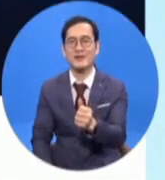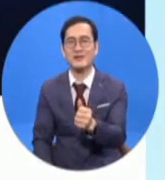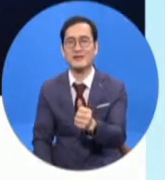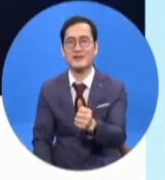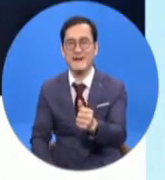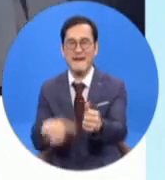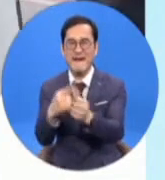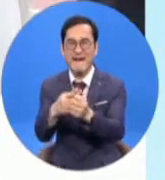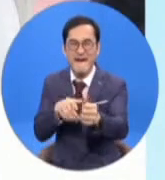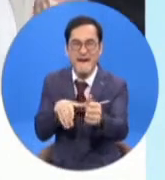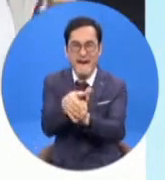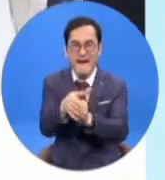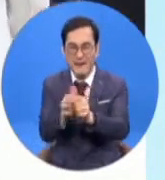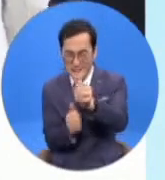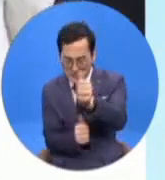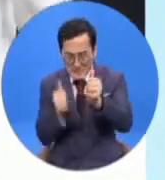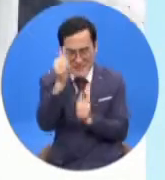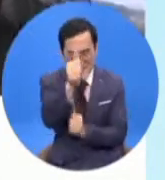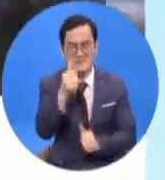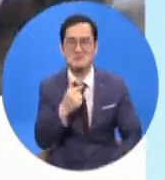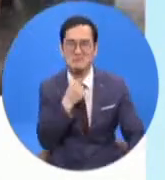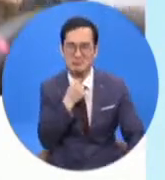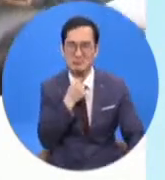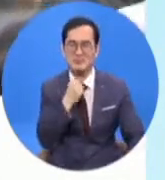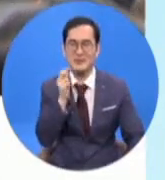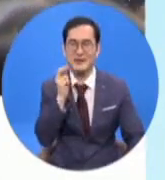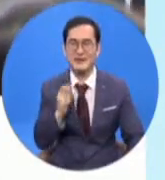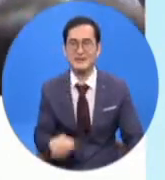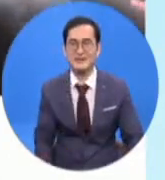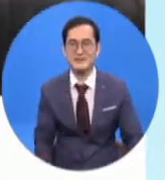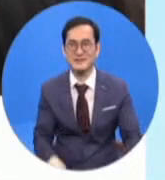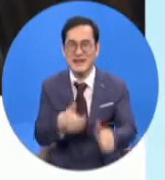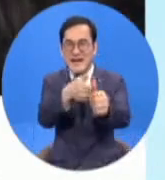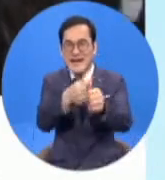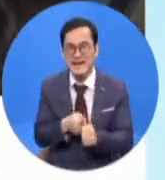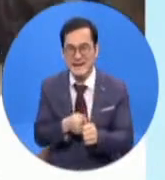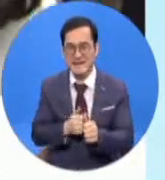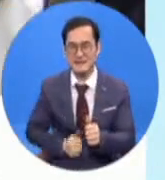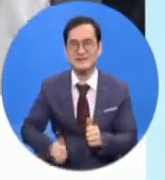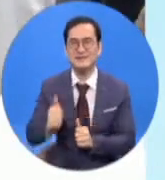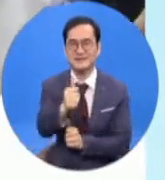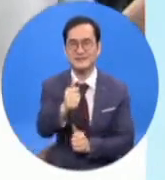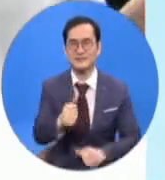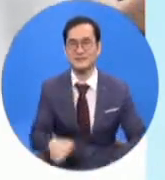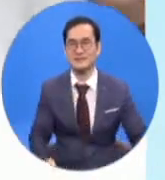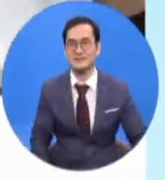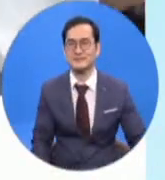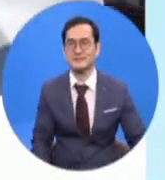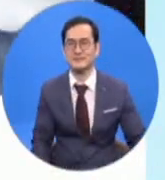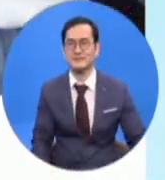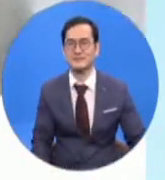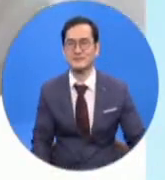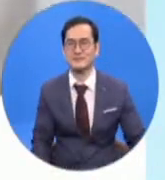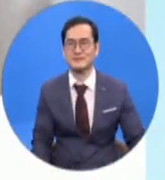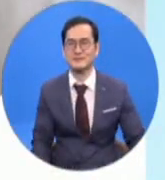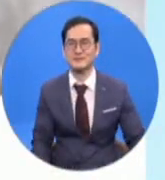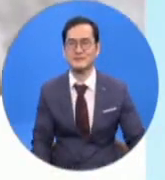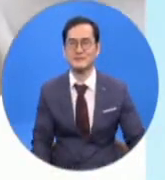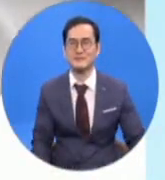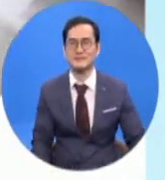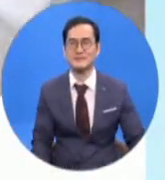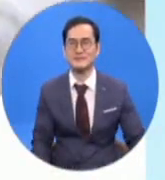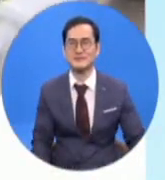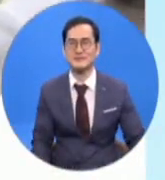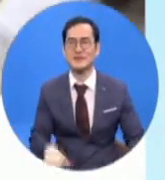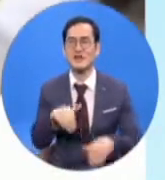만드는 것이 어찌보면 보니 또 1호 올라갈 수 있는 기회가 된다는 점도 있는 것 같아서 족 복합적으로 선거가 등에서 본인에게 유리한 환경을 만들려는 의도도